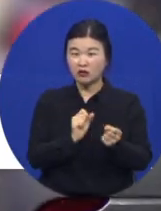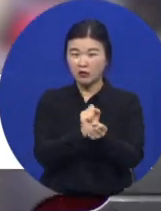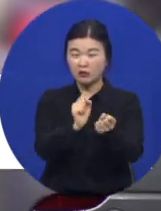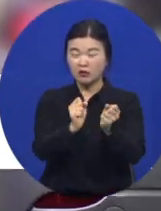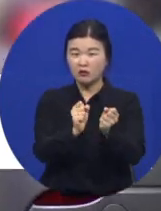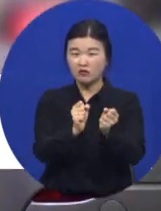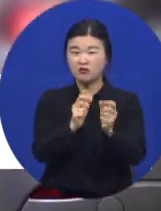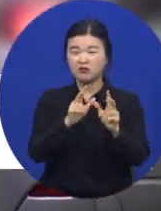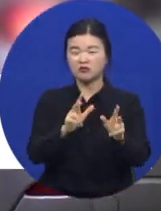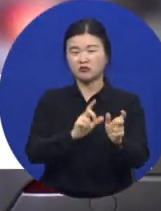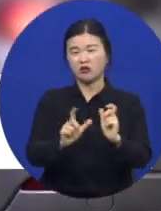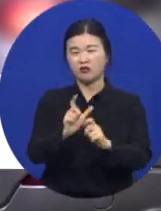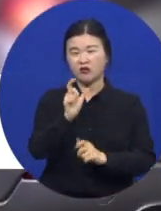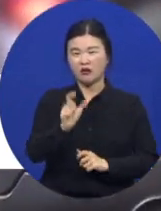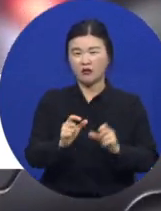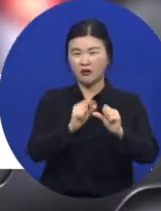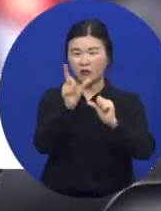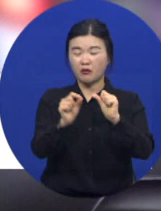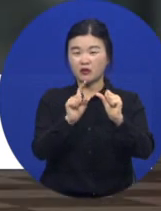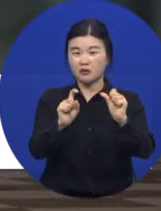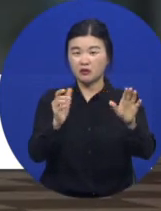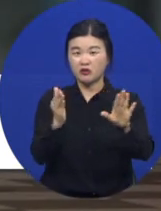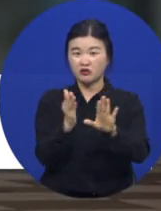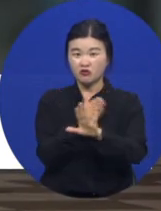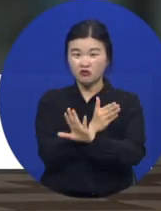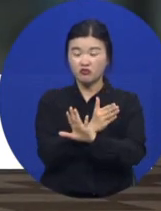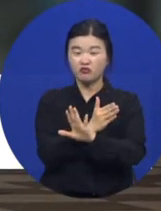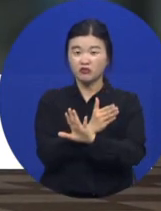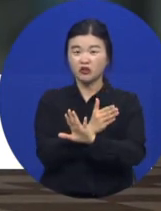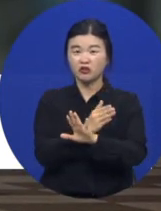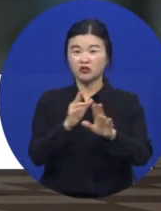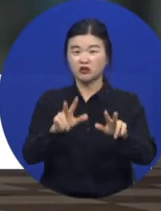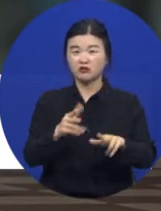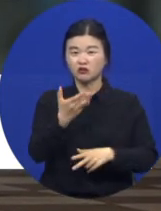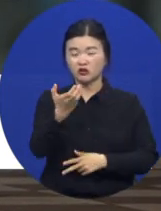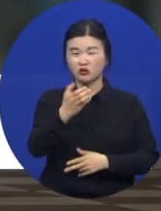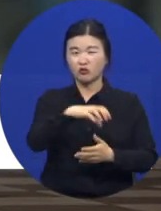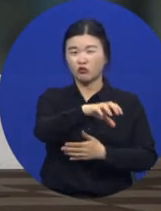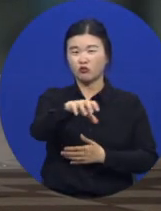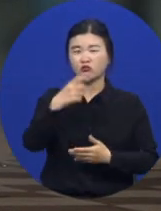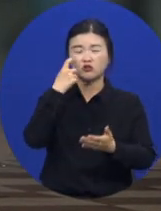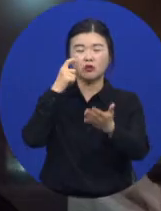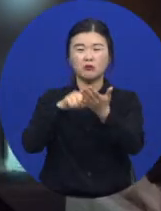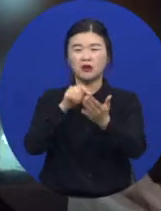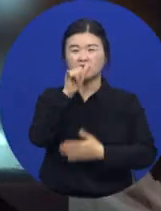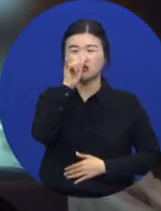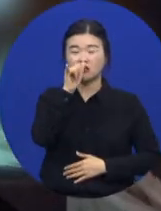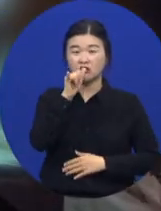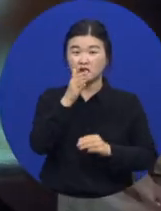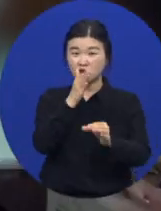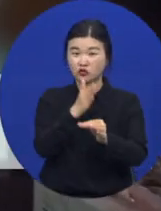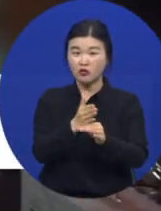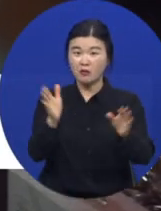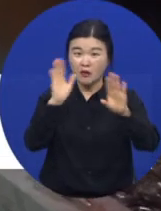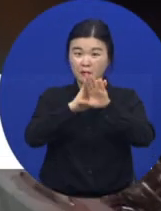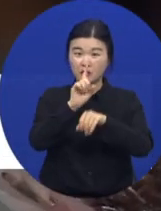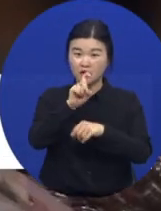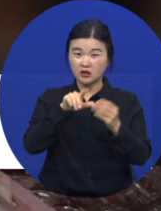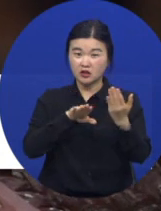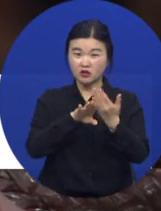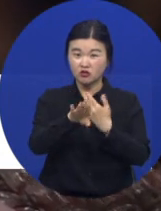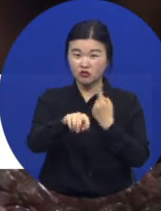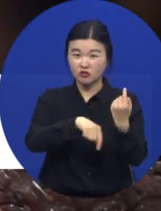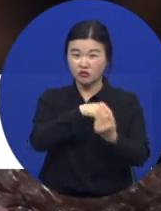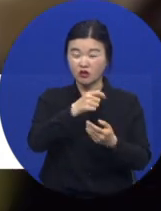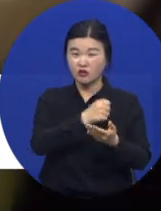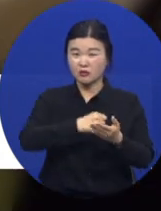위해 조치를 강화한 지난 11일 이후 적발된 업소만 90곳에 이릅니다. 특히 이 가운데 밤 11시 이후 영업제한